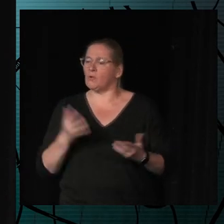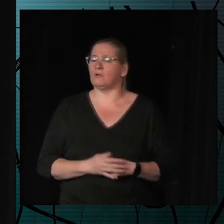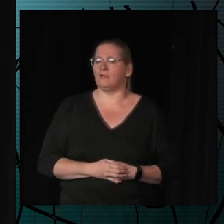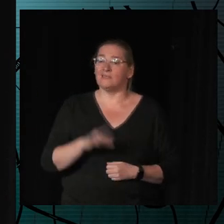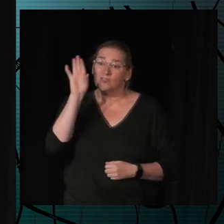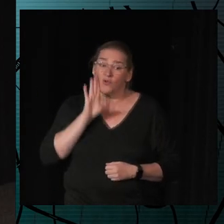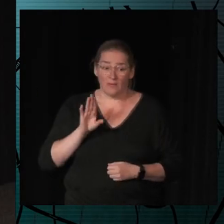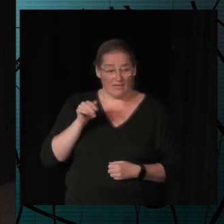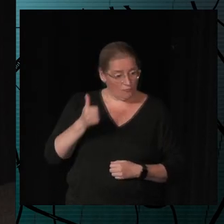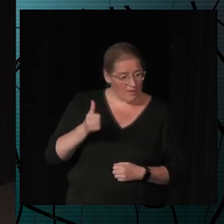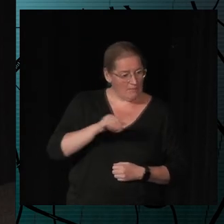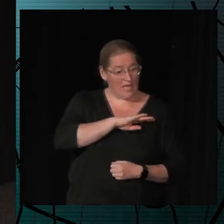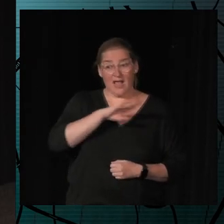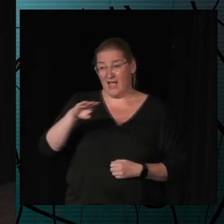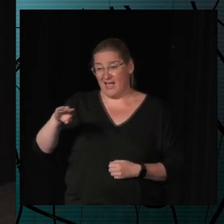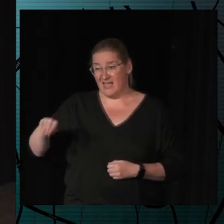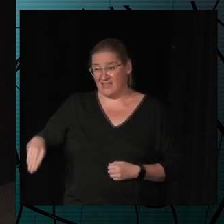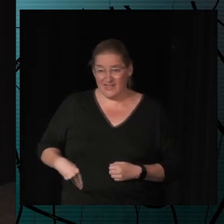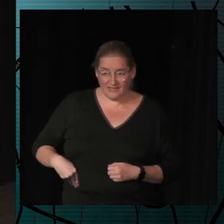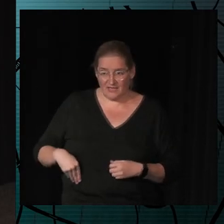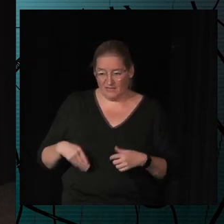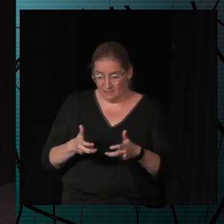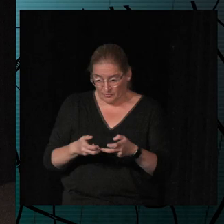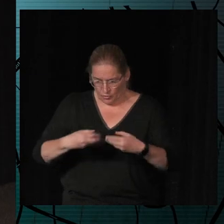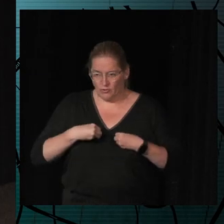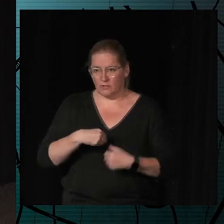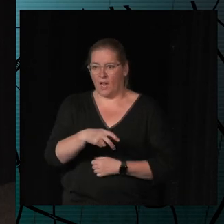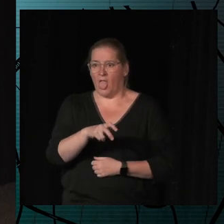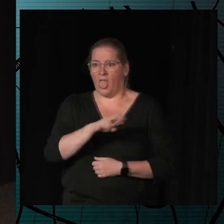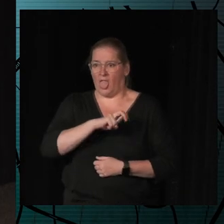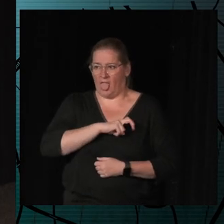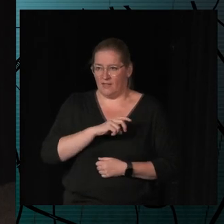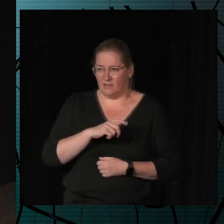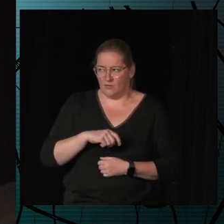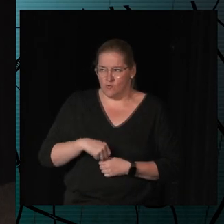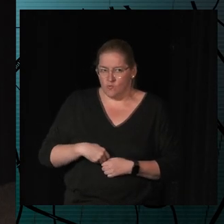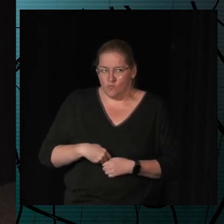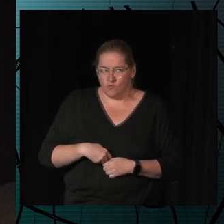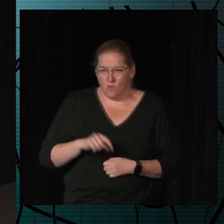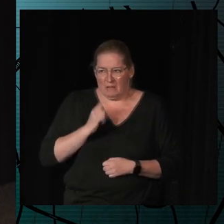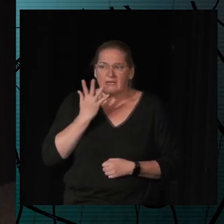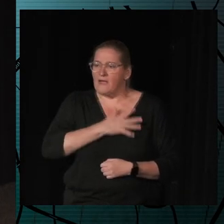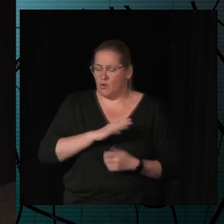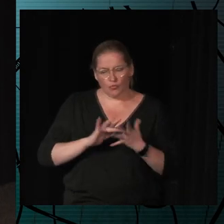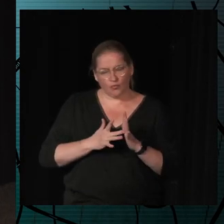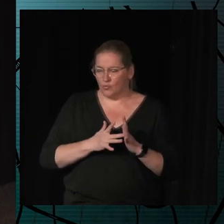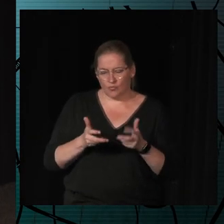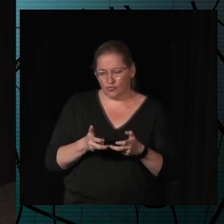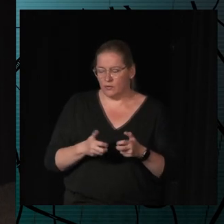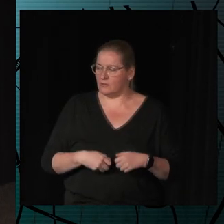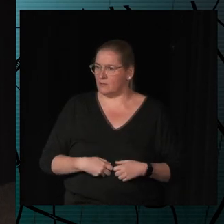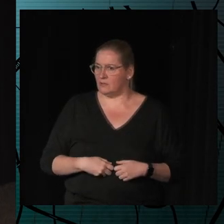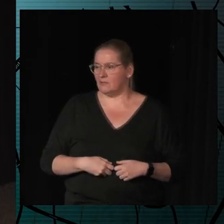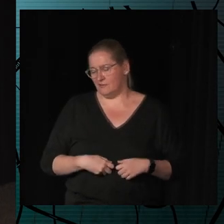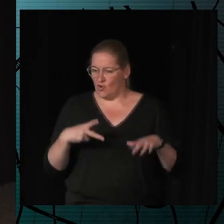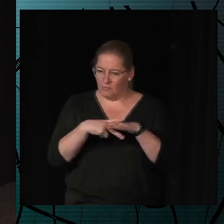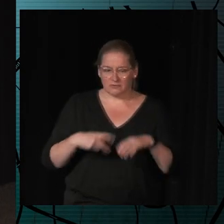jeu qui vous a fait peur ou qui a provoqué chez vous un sentiment de malaise toute catégorie confendu bien sûr même les plus même